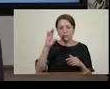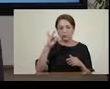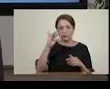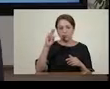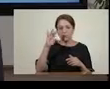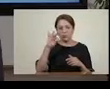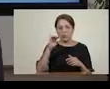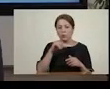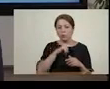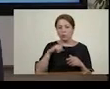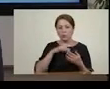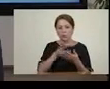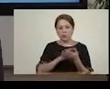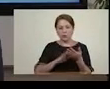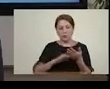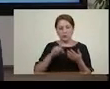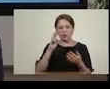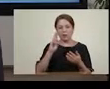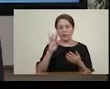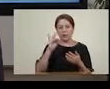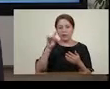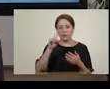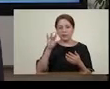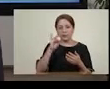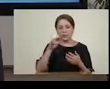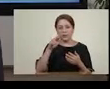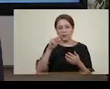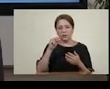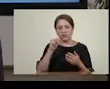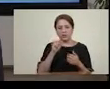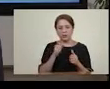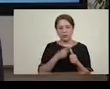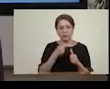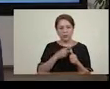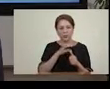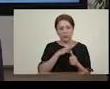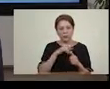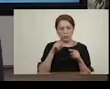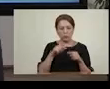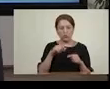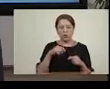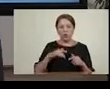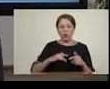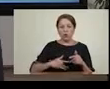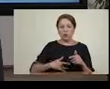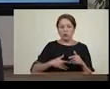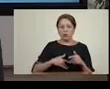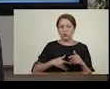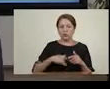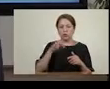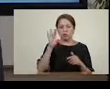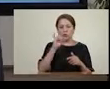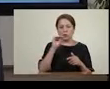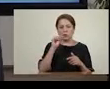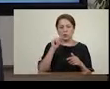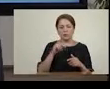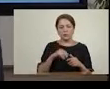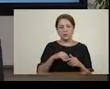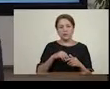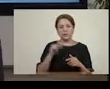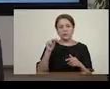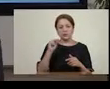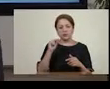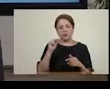deb nomlagan va uning o'ziga xos jihatlari, hattoki o'sha oshqozon ichak anaqa